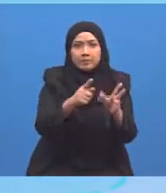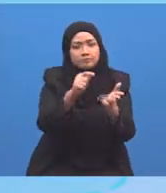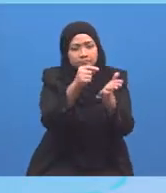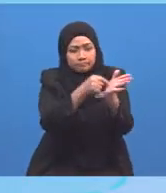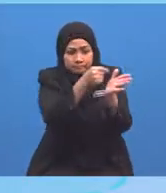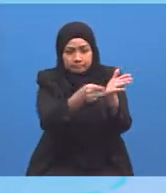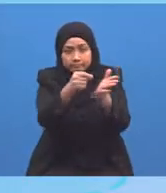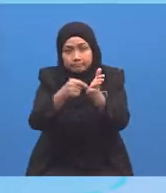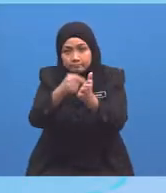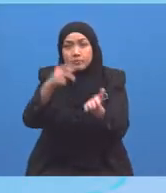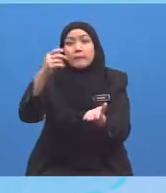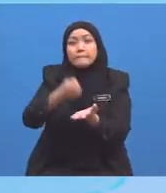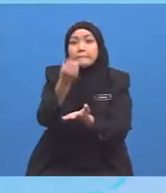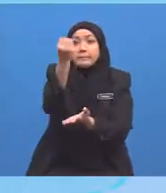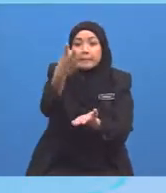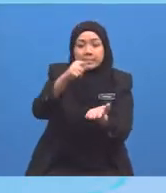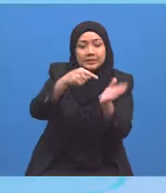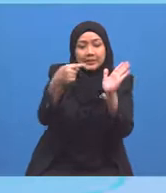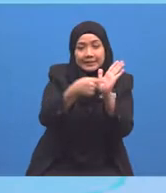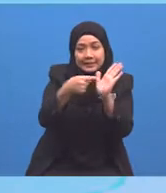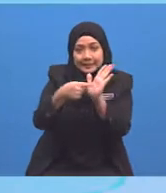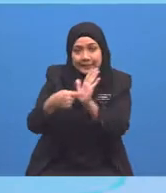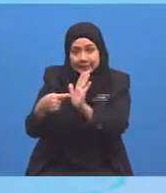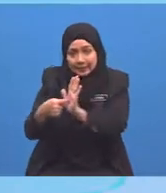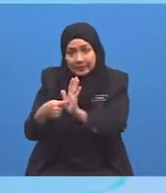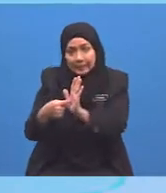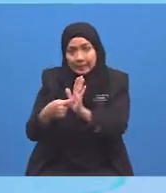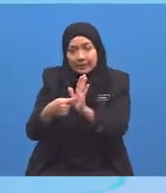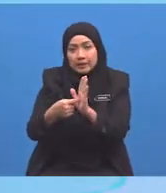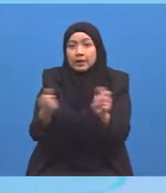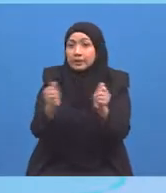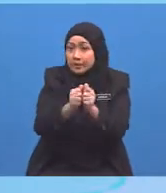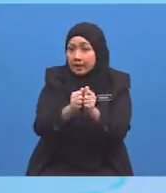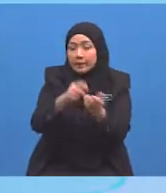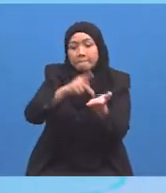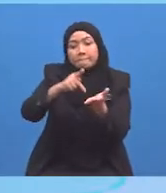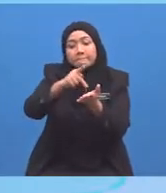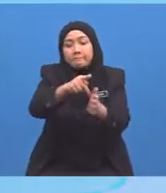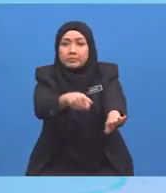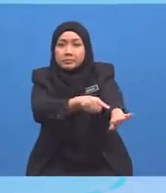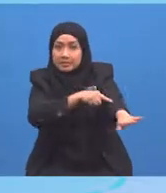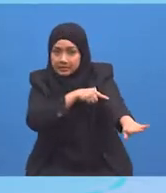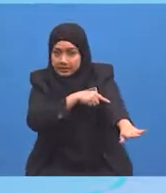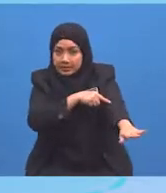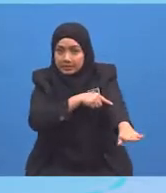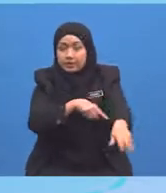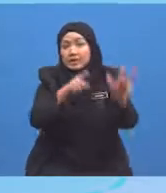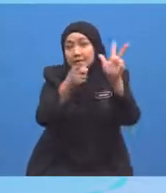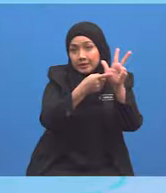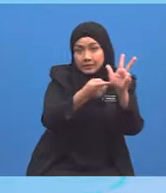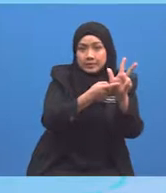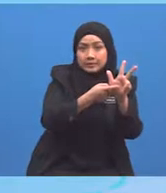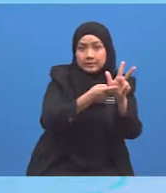mengenal pasti bilangan sisi poligon yang hendak dilukis. Kedua,